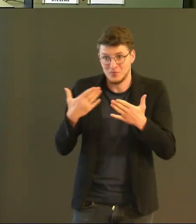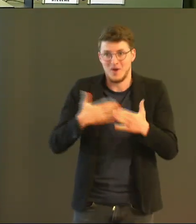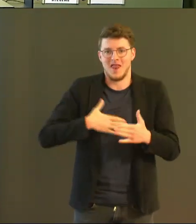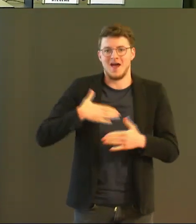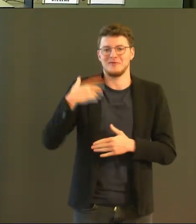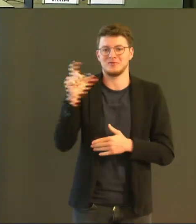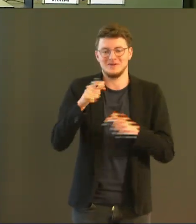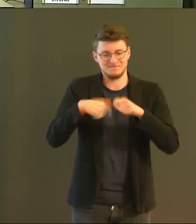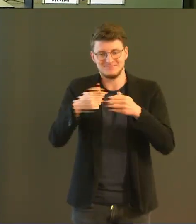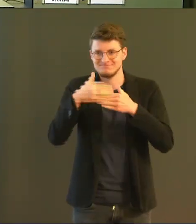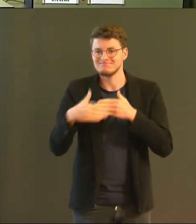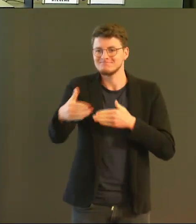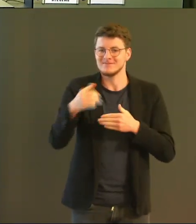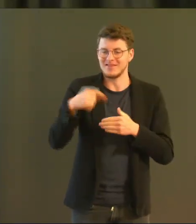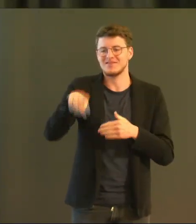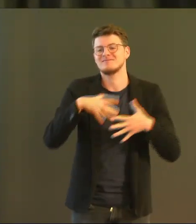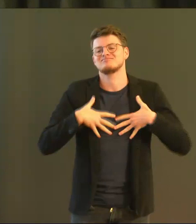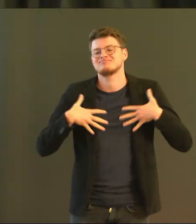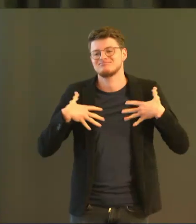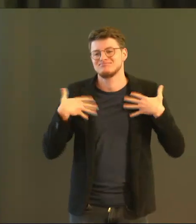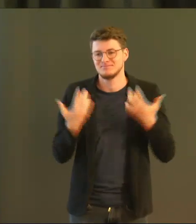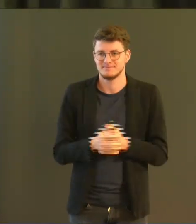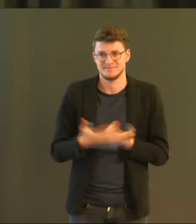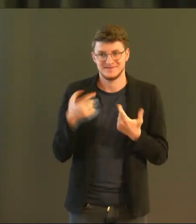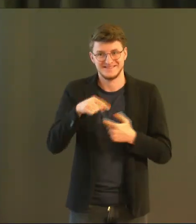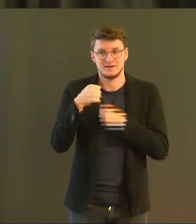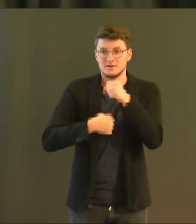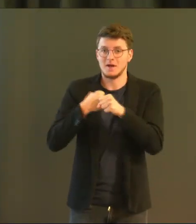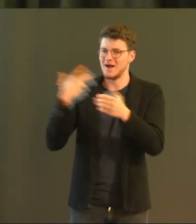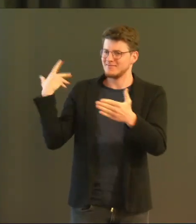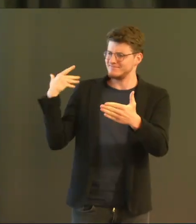21 les impressions de maîtrise sociale et familiale tandis